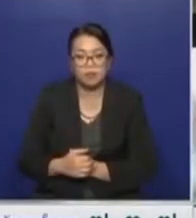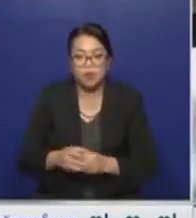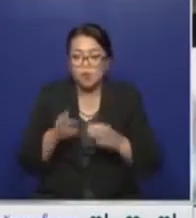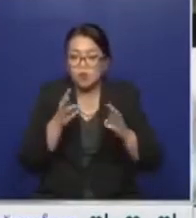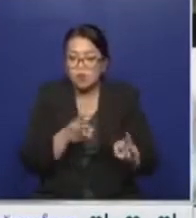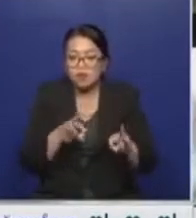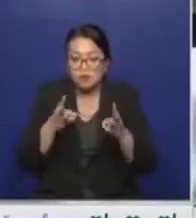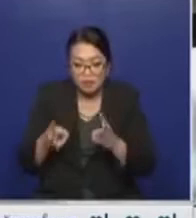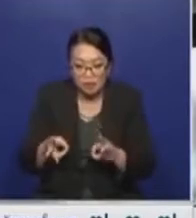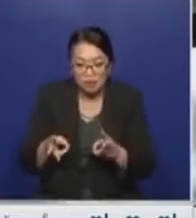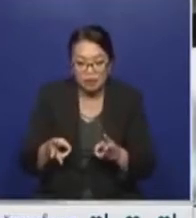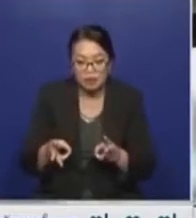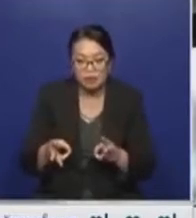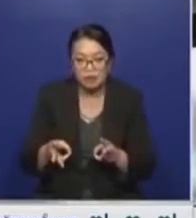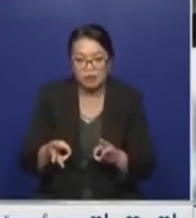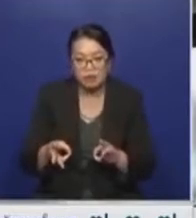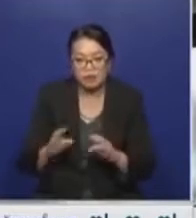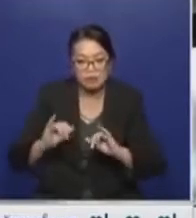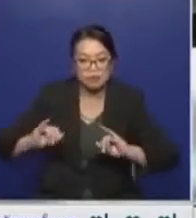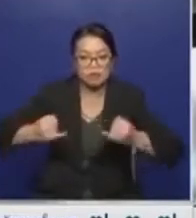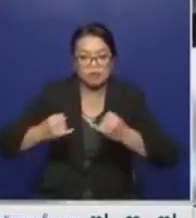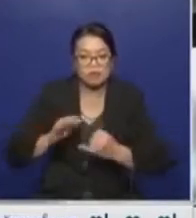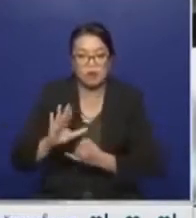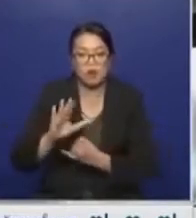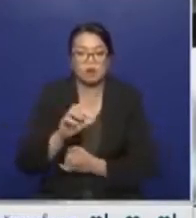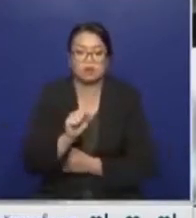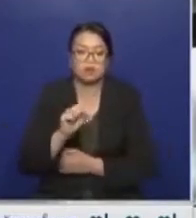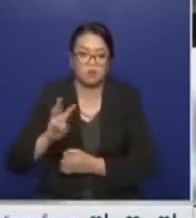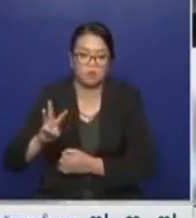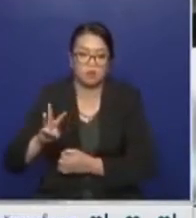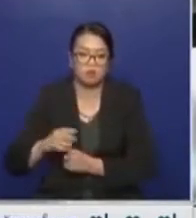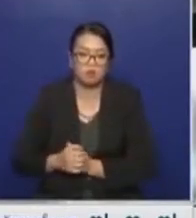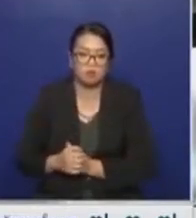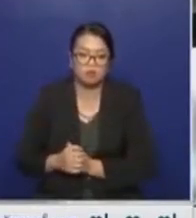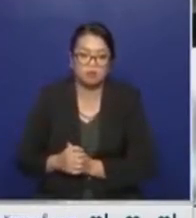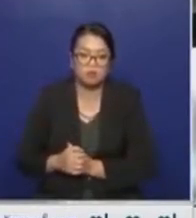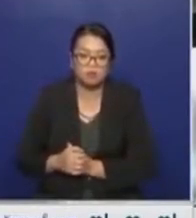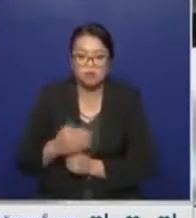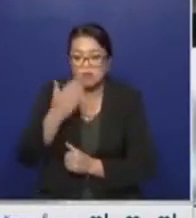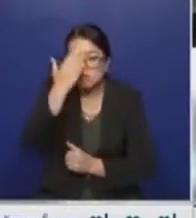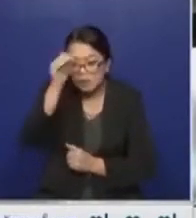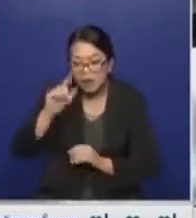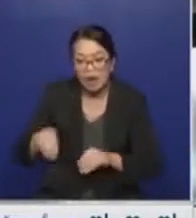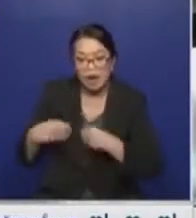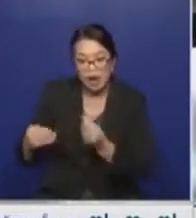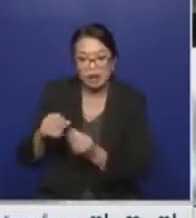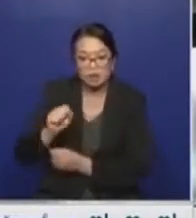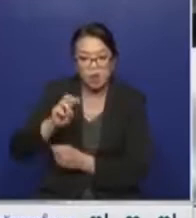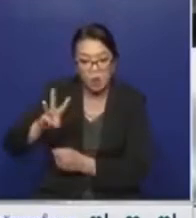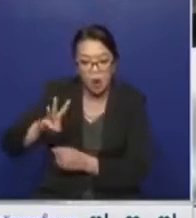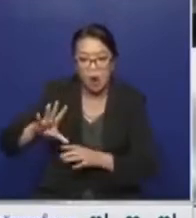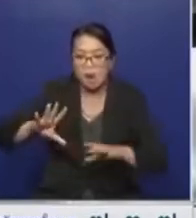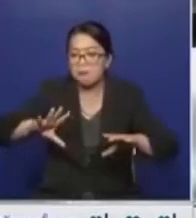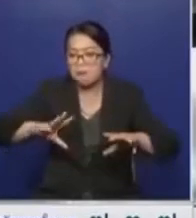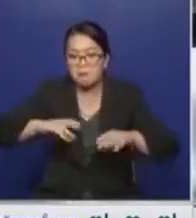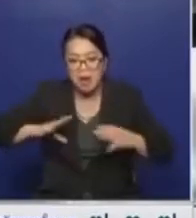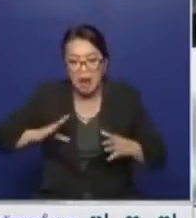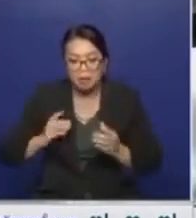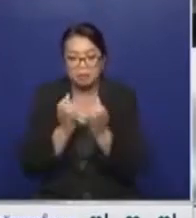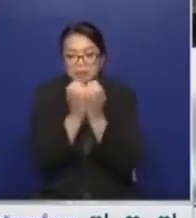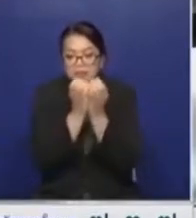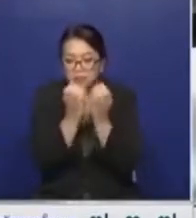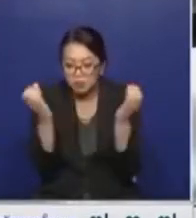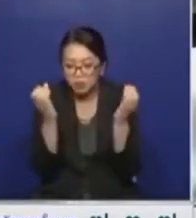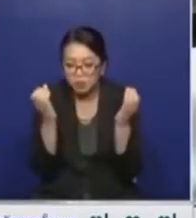การขัดแย้งกับวุฒิสภาเพื่อให้วุฒิสภาเนี่ยไม่รับร่างรัฐธรรมนู